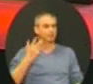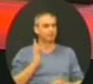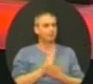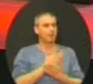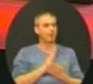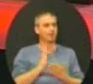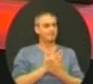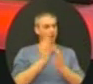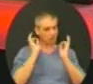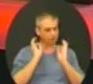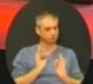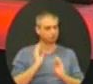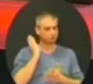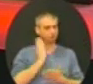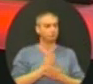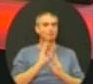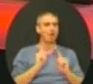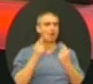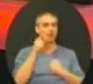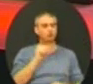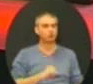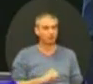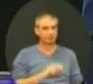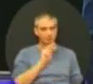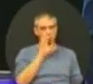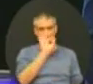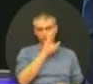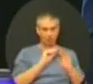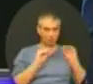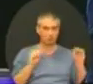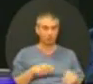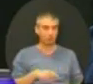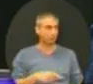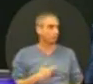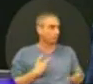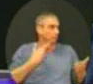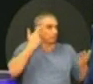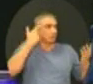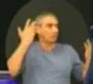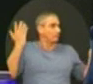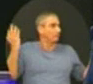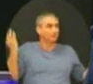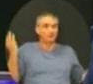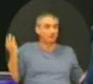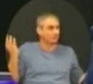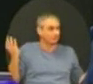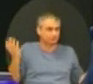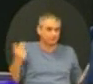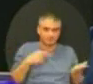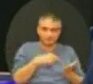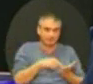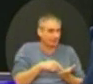לקבוע באופן סופי רשמי מה קרה שם בעניינו של המורה? אני לא יודע, כי אני